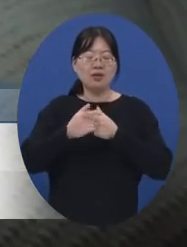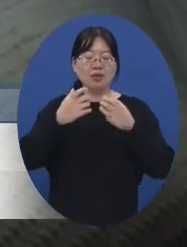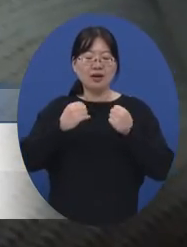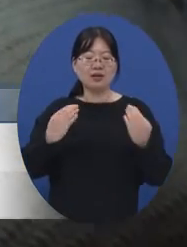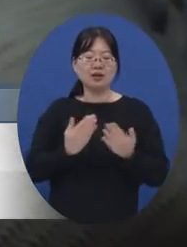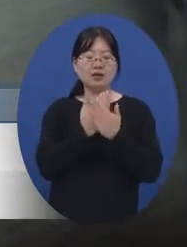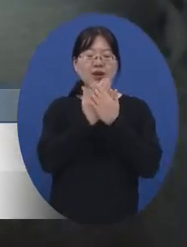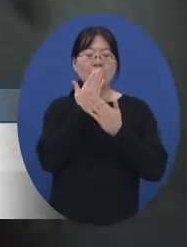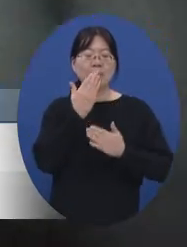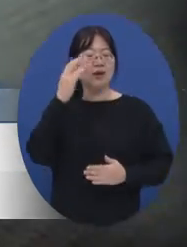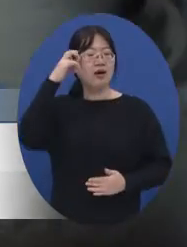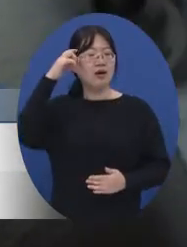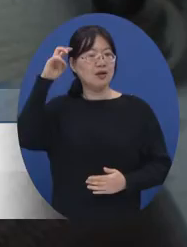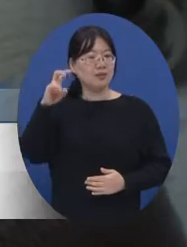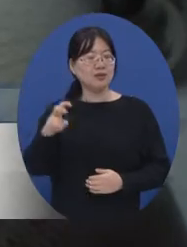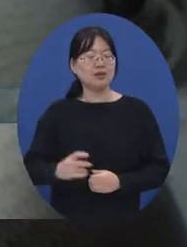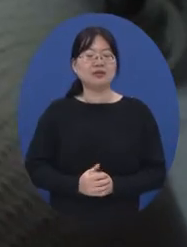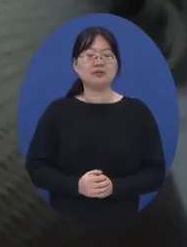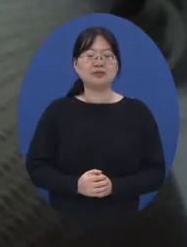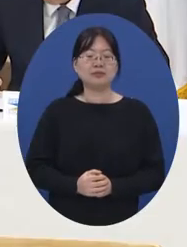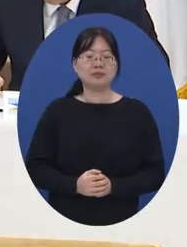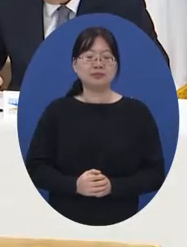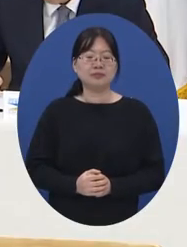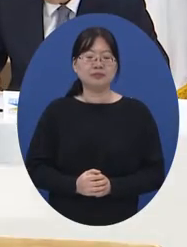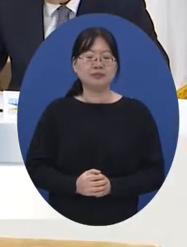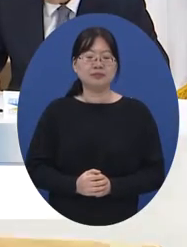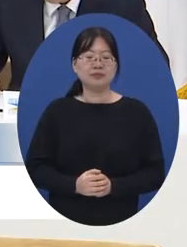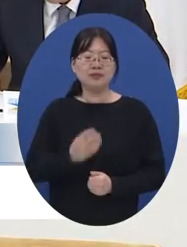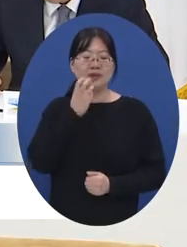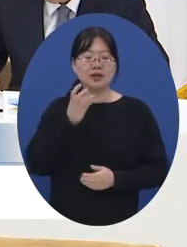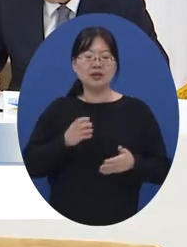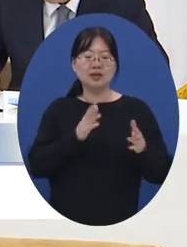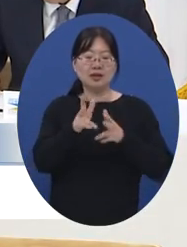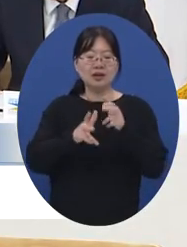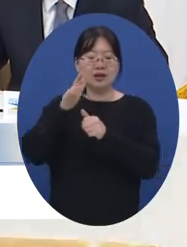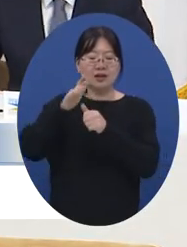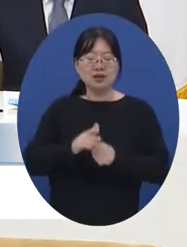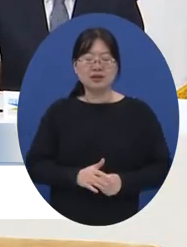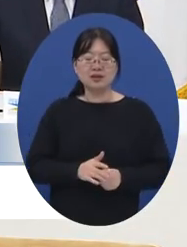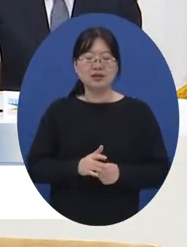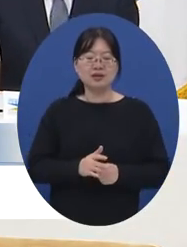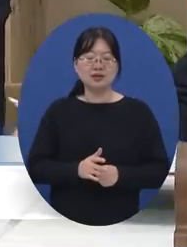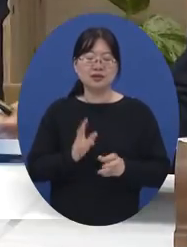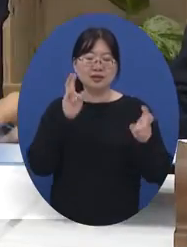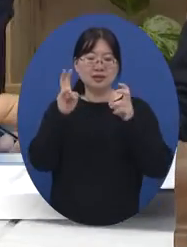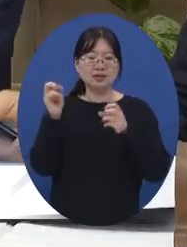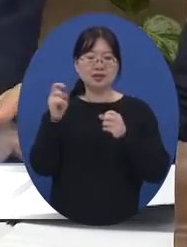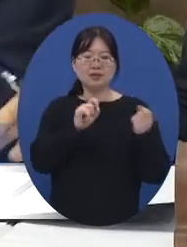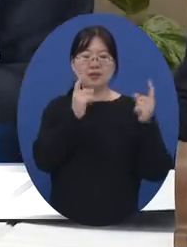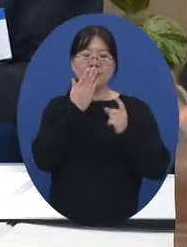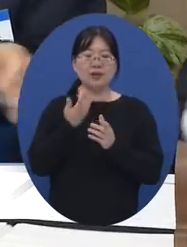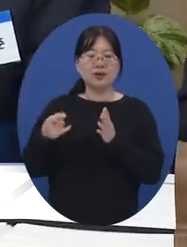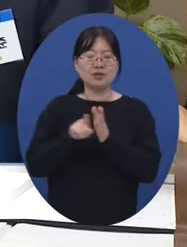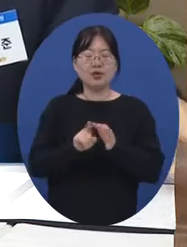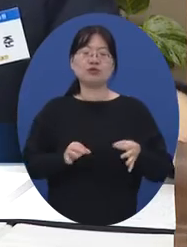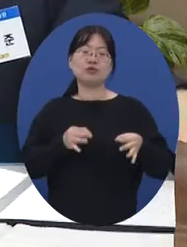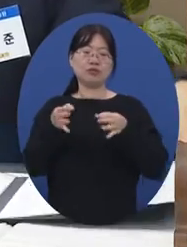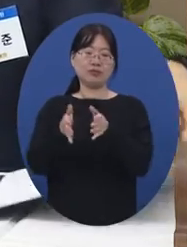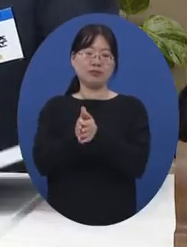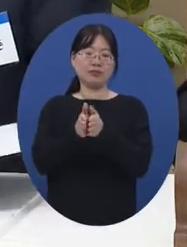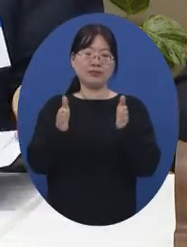많은 활성화가 되지 않을까 생각해 봅니다. 경기도가 사업에 실패한 도내 기업이 다시 일어설 수 있도록 투자에